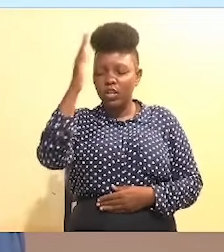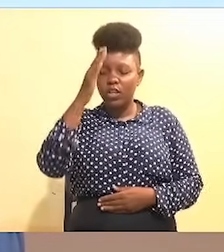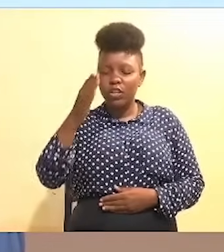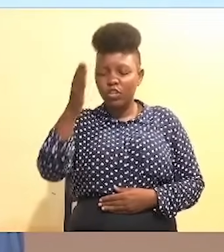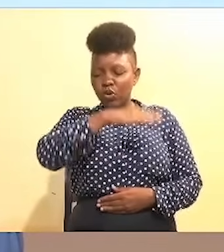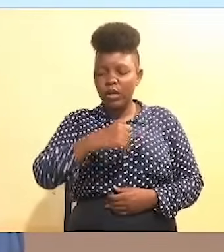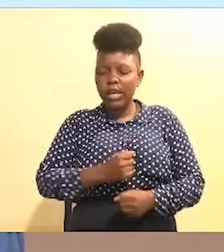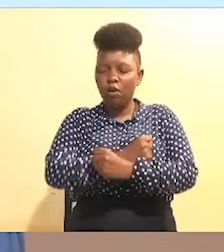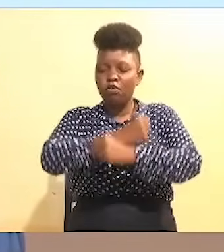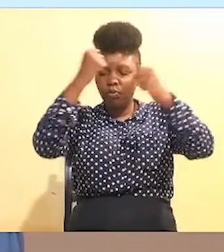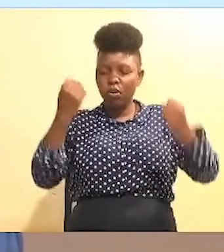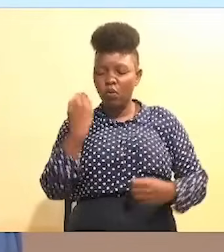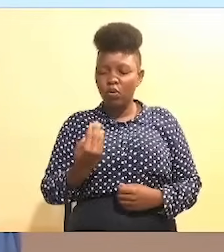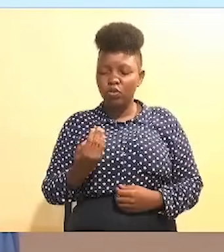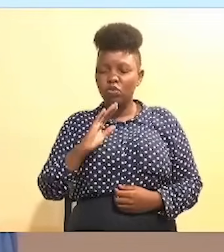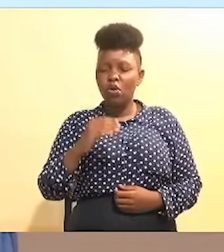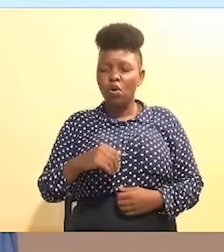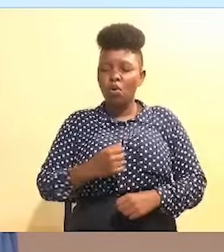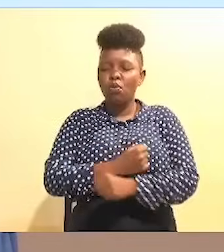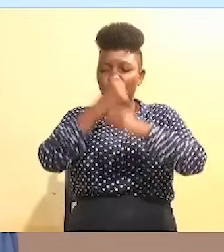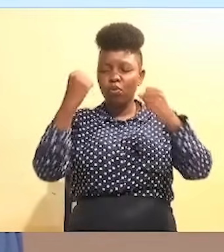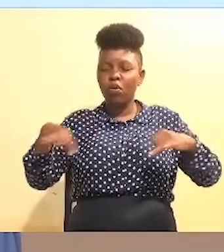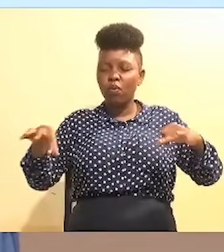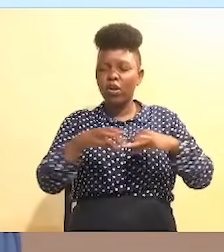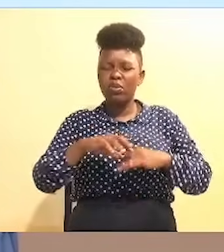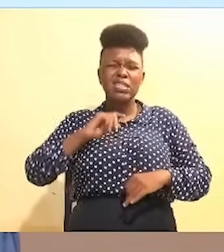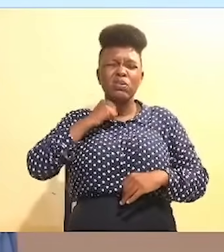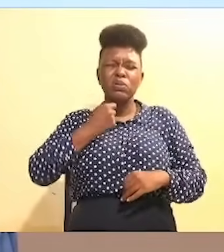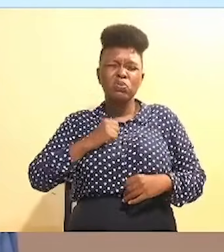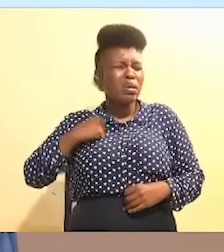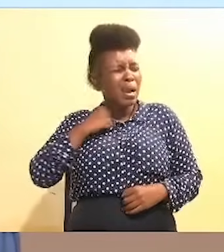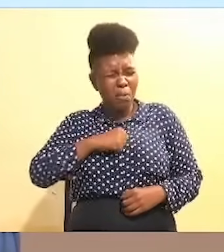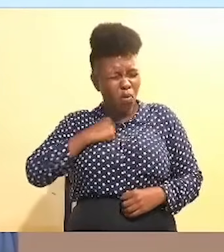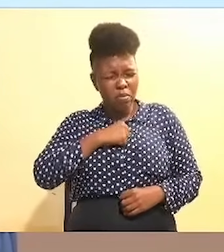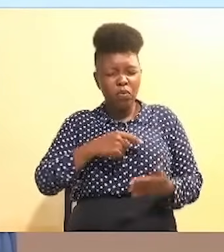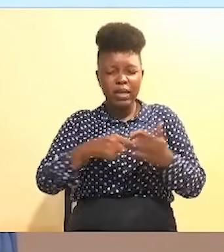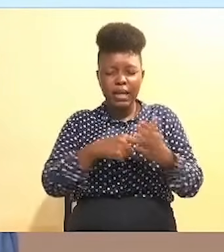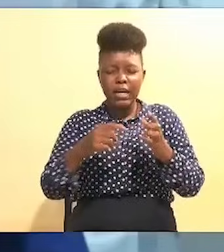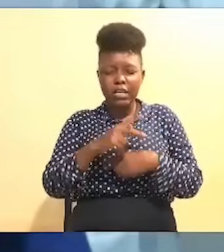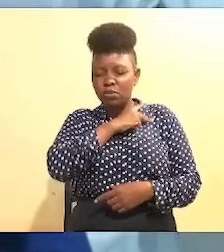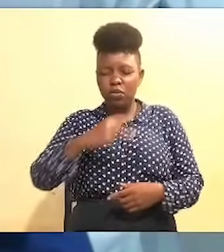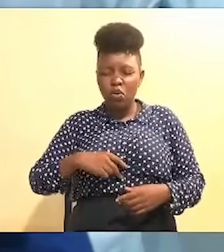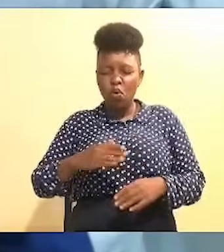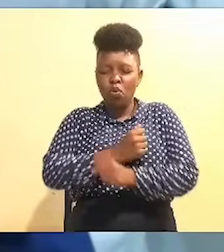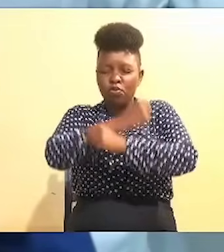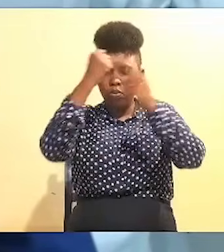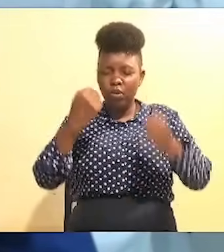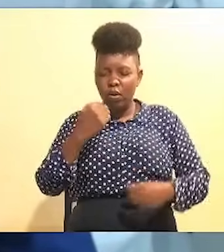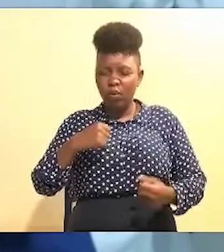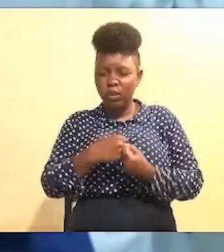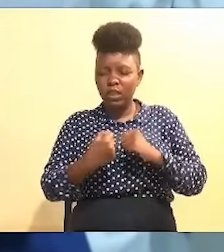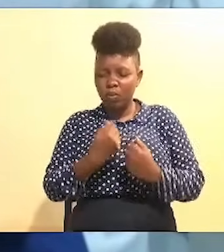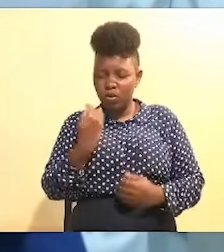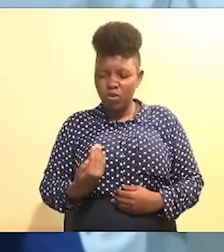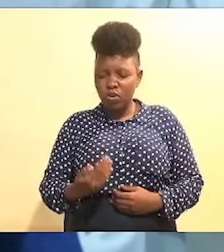wako. Kufunguliwa kwa ndoa zenye uchungu na maumivu kwa jina la Yesu Kristo. Kufunguliwa kwa changamoto za watoto.